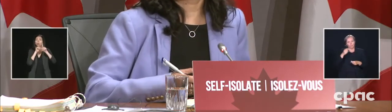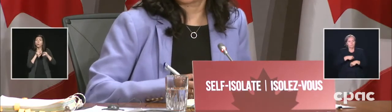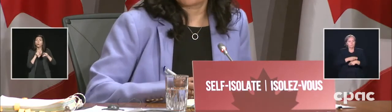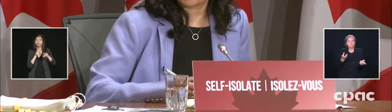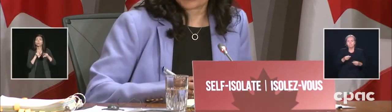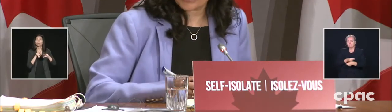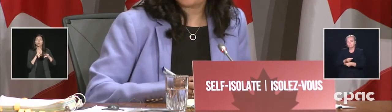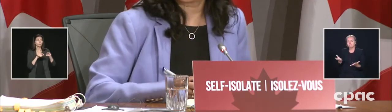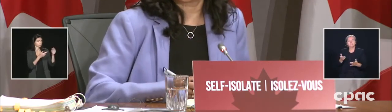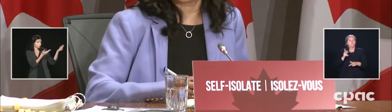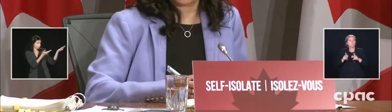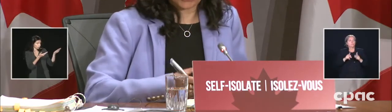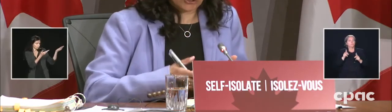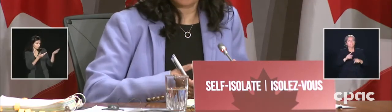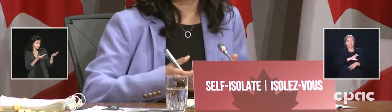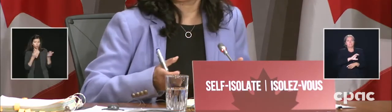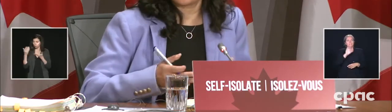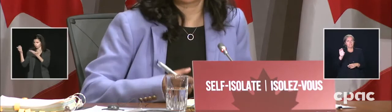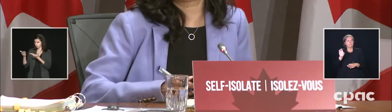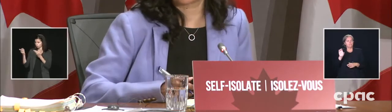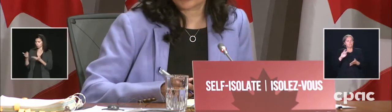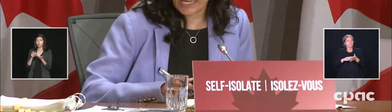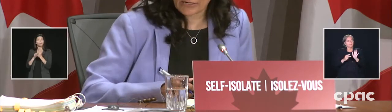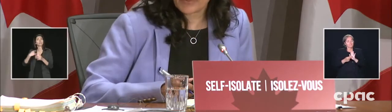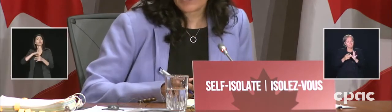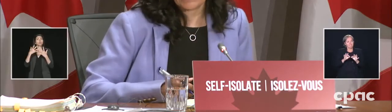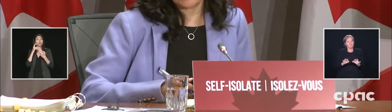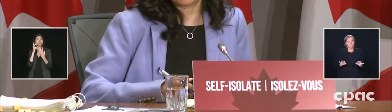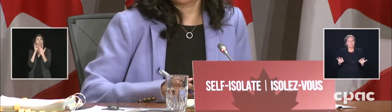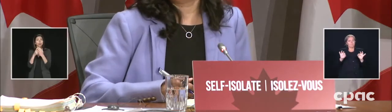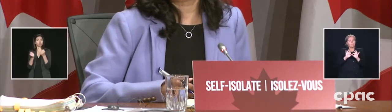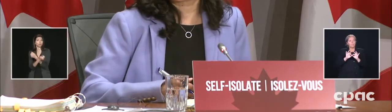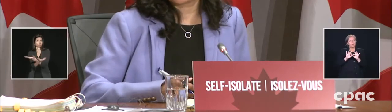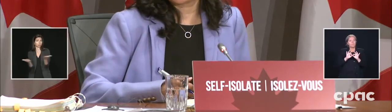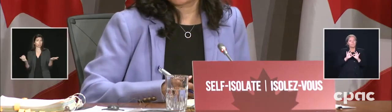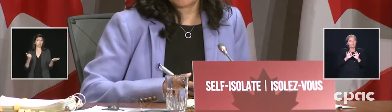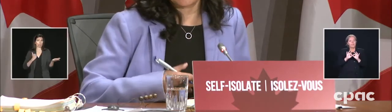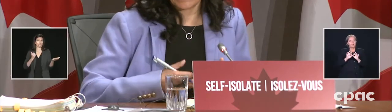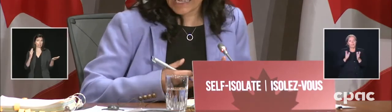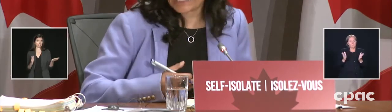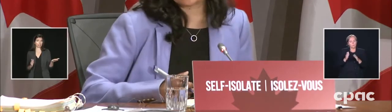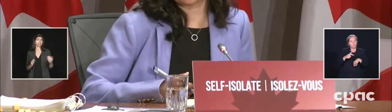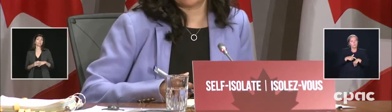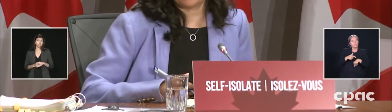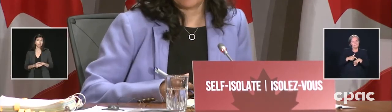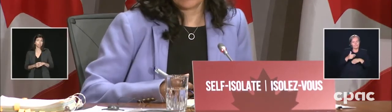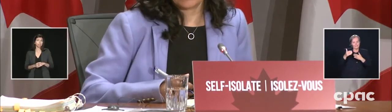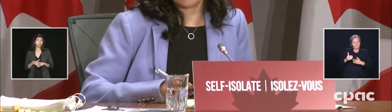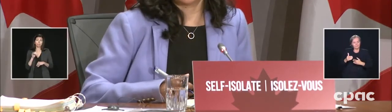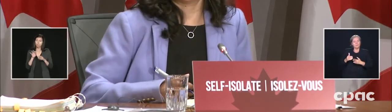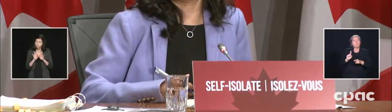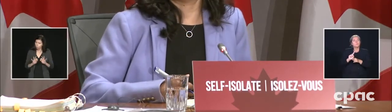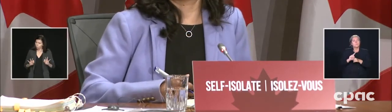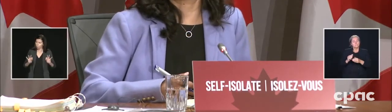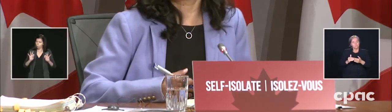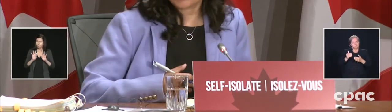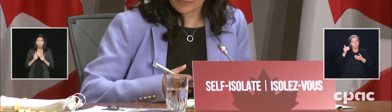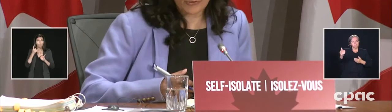une chose très importante dans le court et le long terme. Et nous sommes agressifs